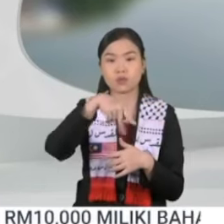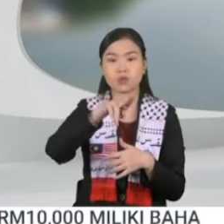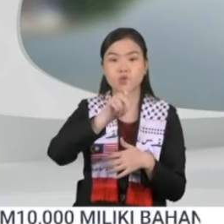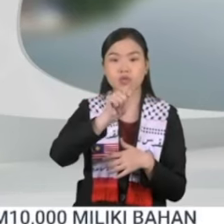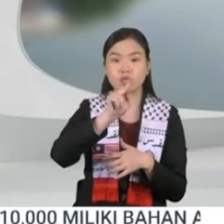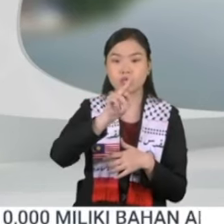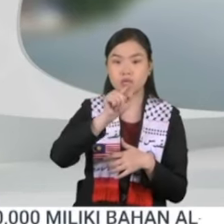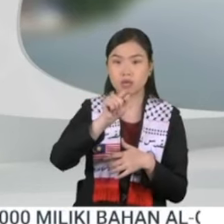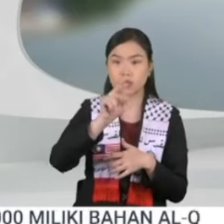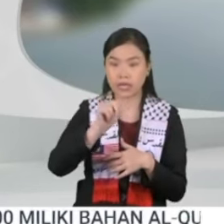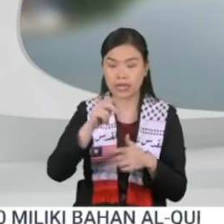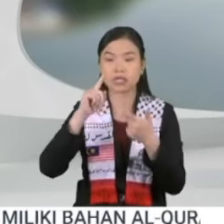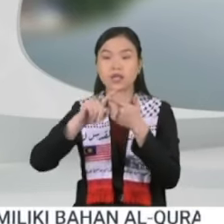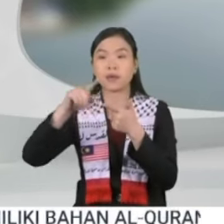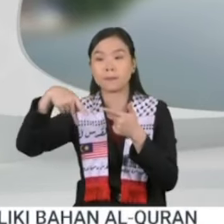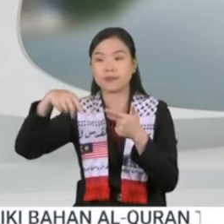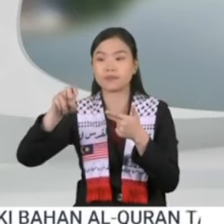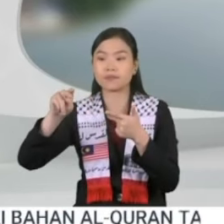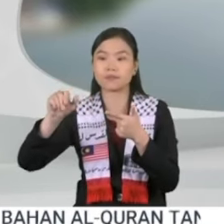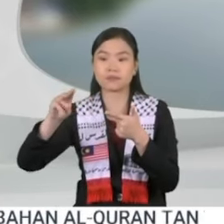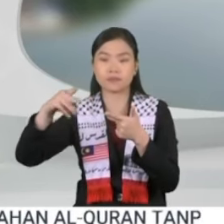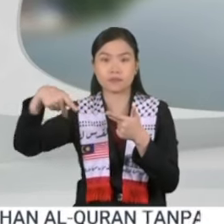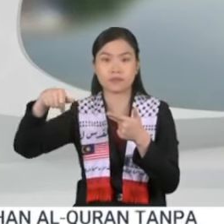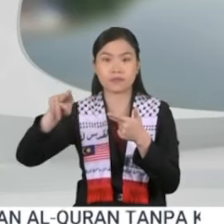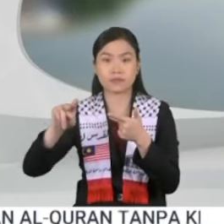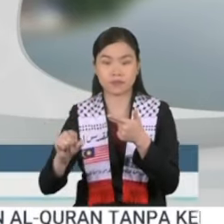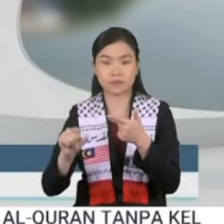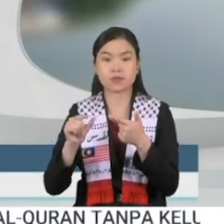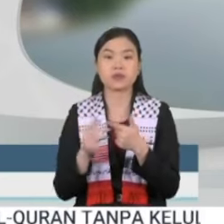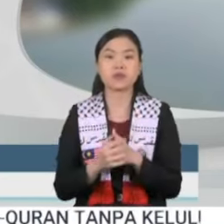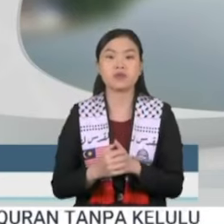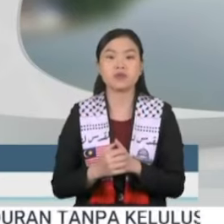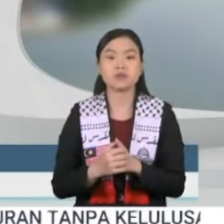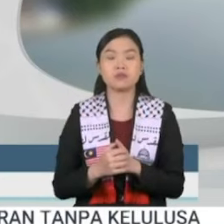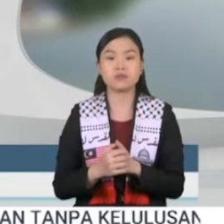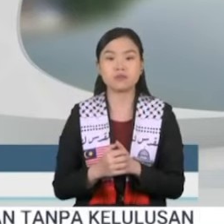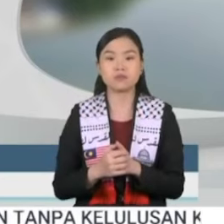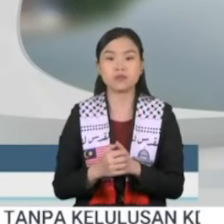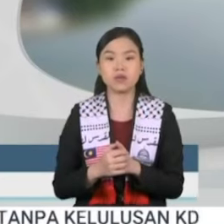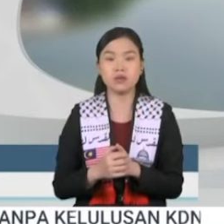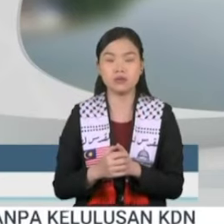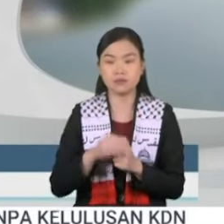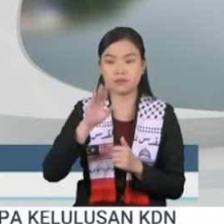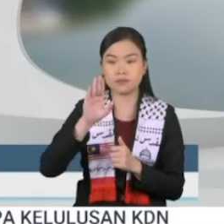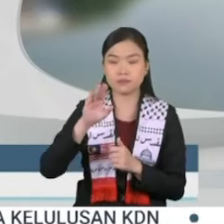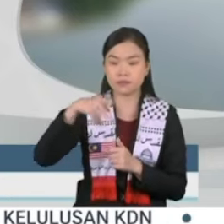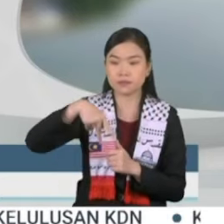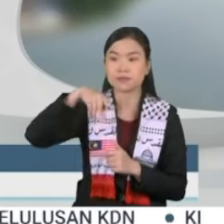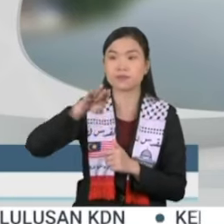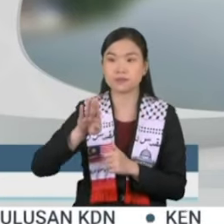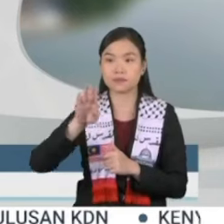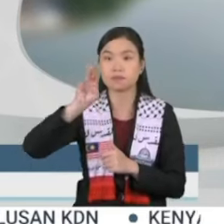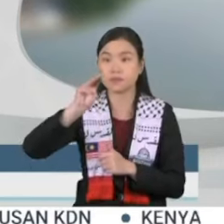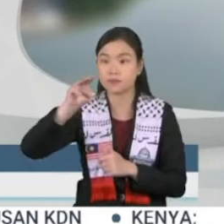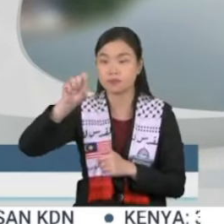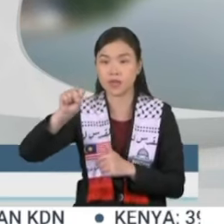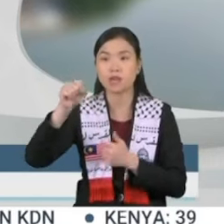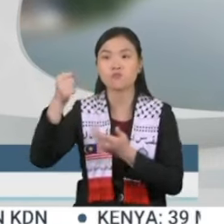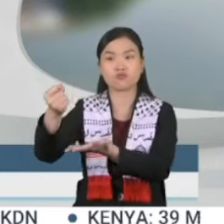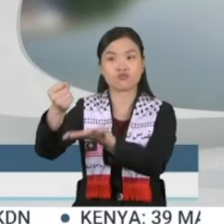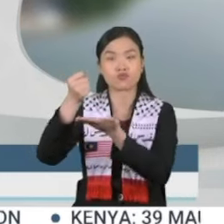Pinampang. Terbaru, Majlis Ugama Islam Sabah MUIS dan Perbadanan Baitul Mal Negeri Sabah PBNS turut memberi sumbangan tunai